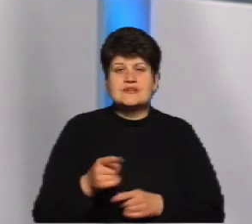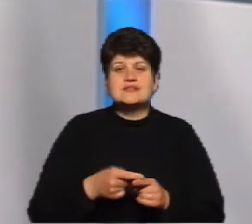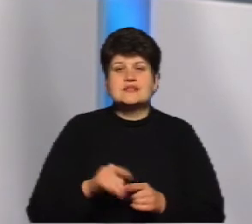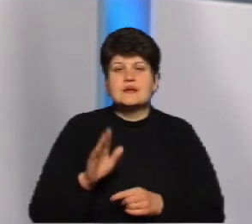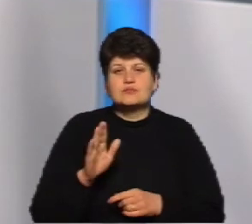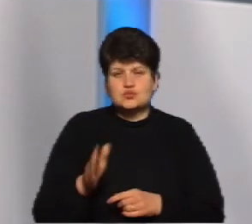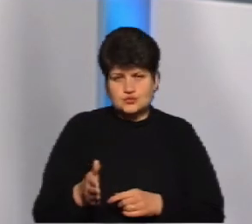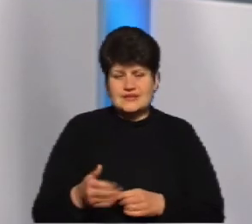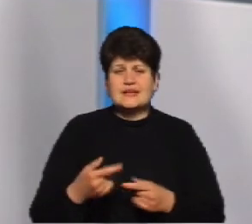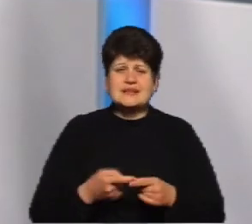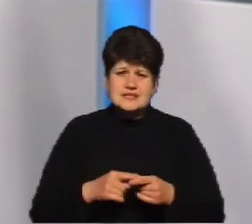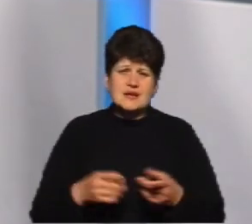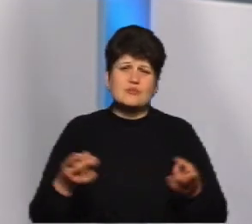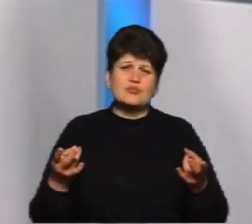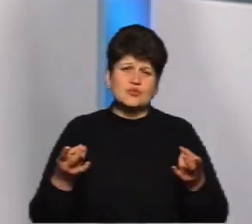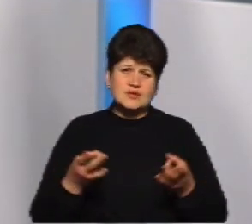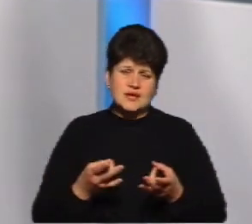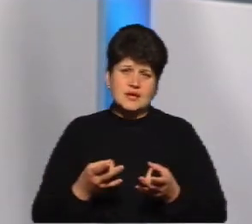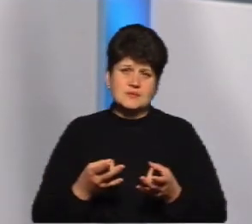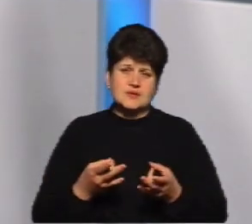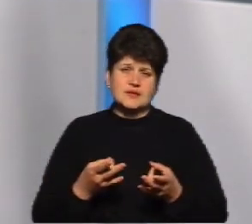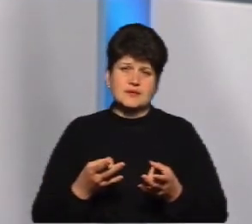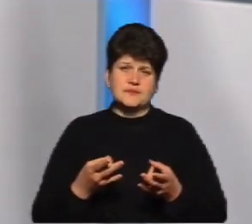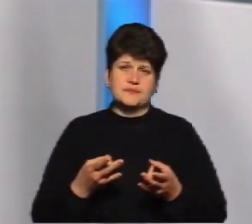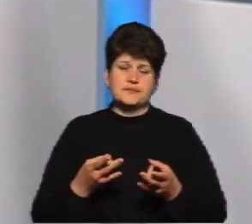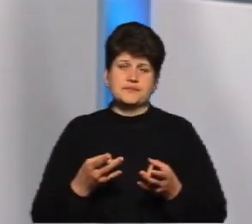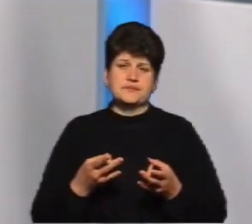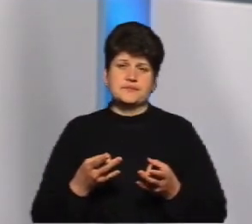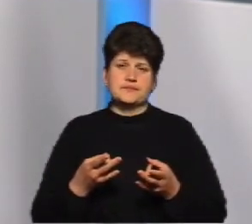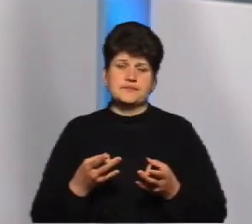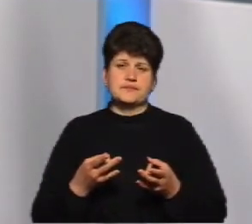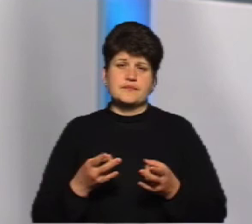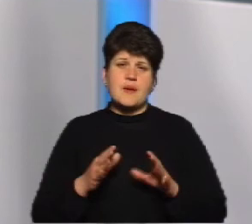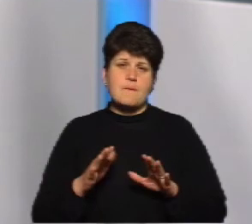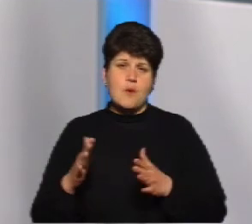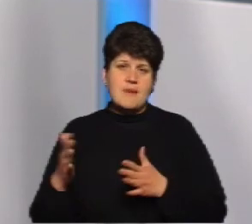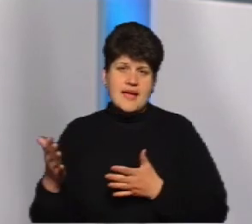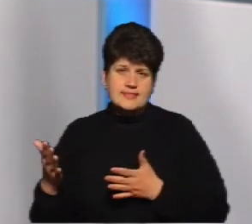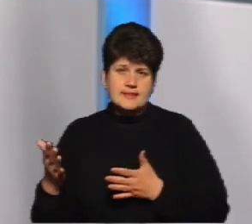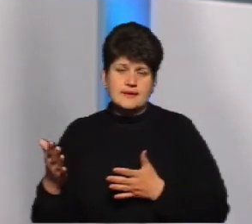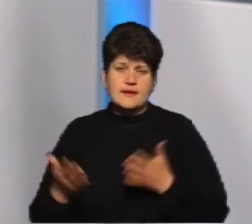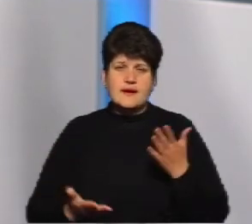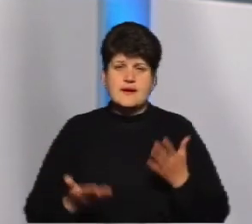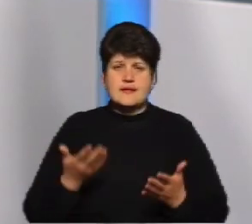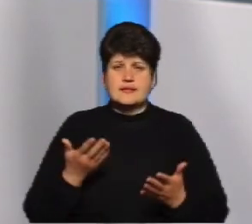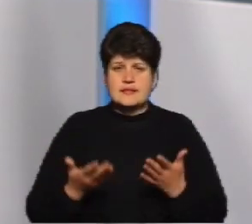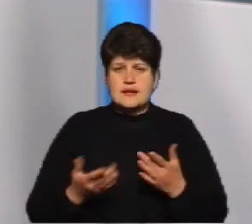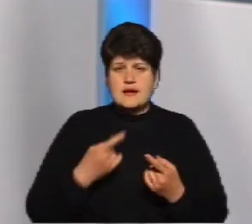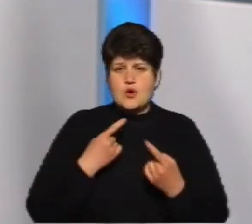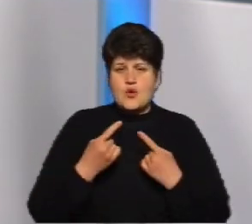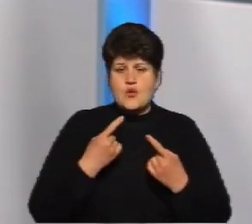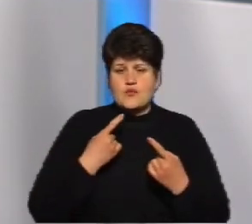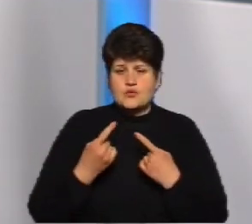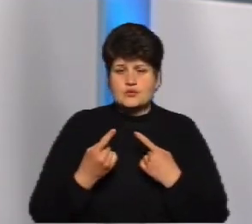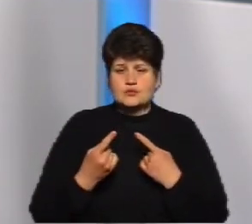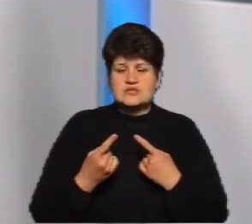потрібний, скажімо так, певні моменти, але говорити з вбивцею